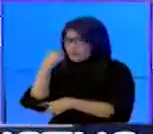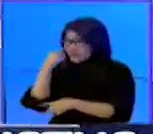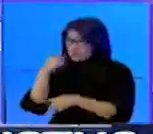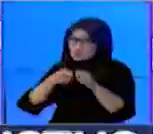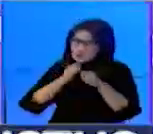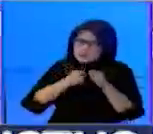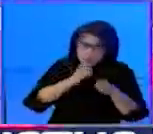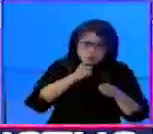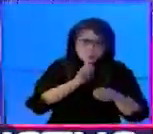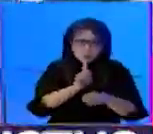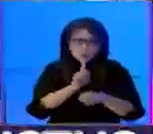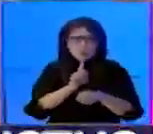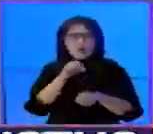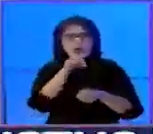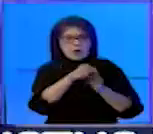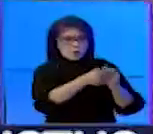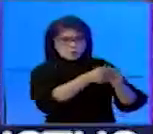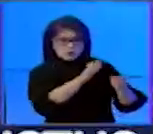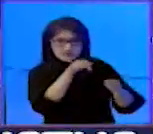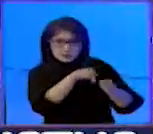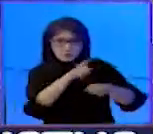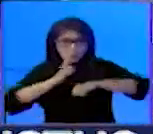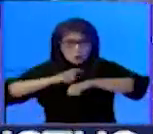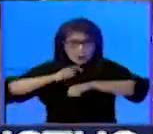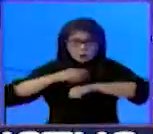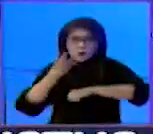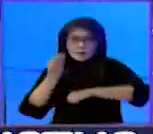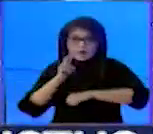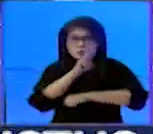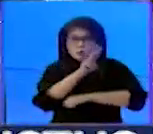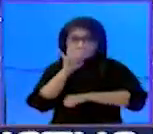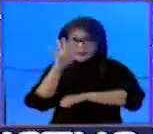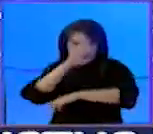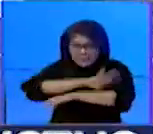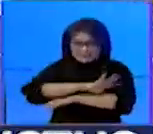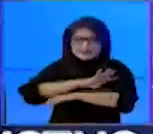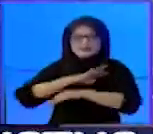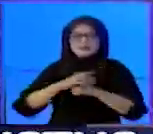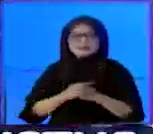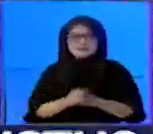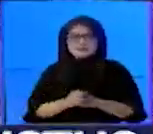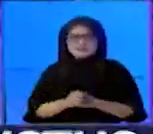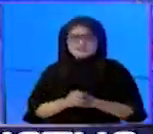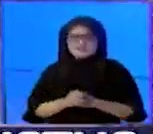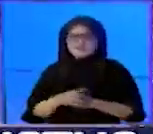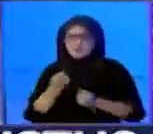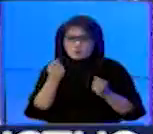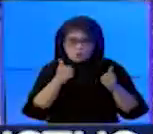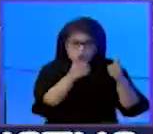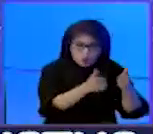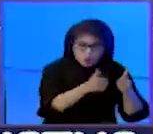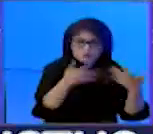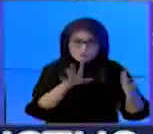Proses uji klinis akan berlangsung selama 24 hari. Dan jika daya tahan relawan membaik, vaksin Sinovac siap diproduksi massal pada